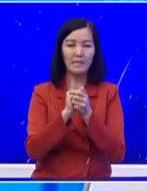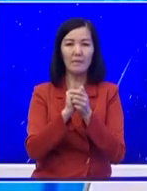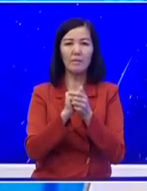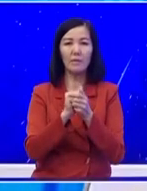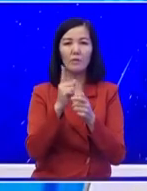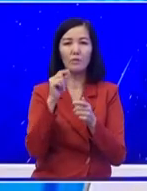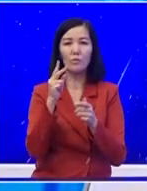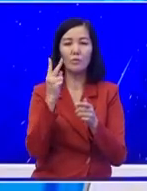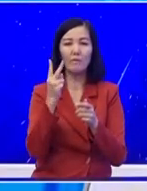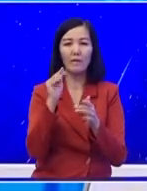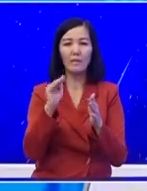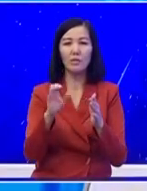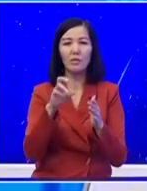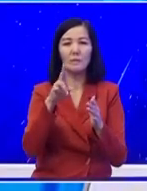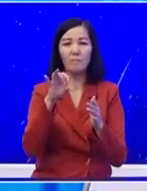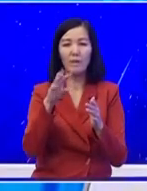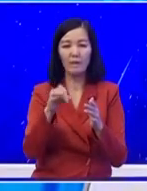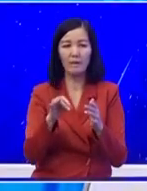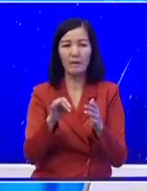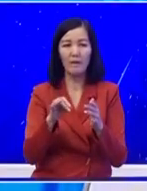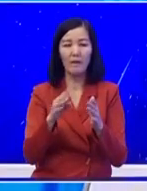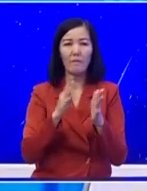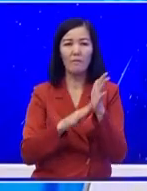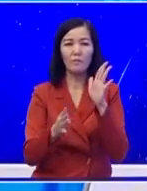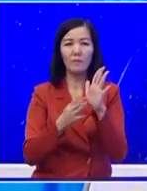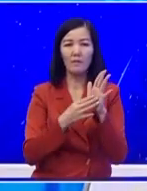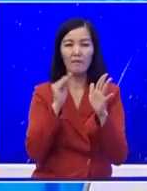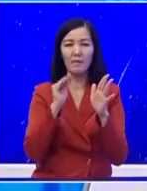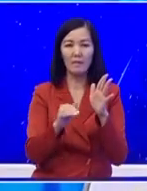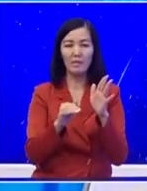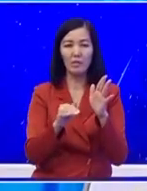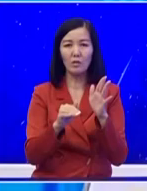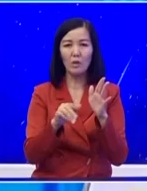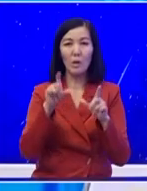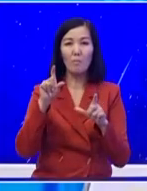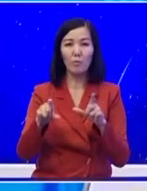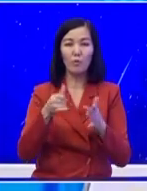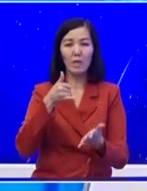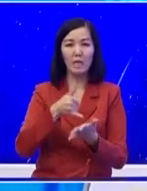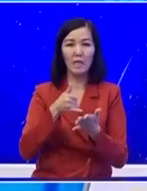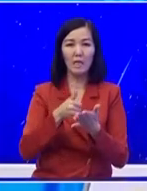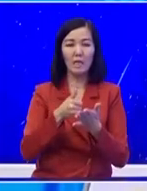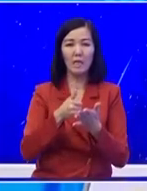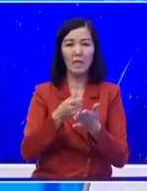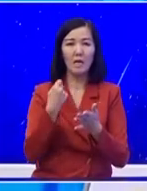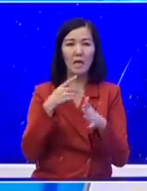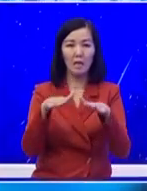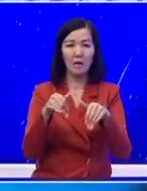102 тысячи литров спирта, ну и 89 тысяч бутылок изъятого ранее алкоголя.